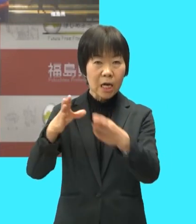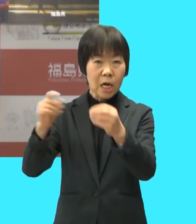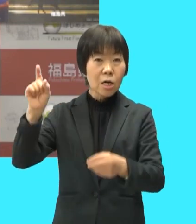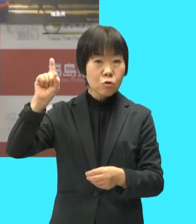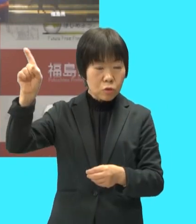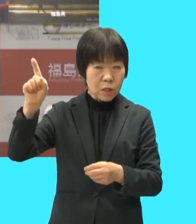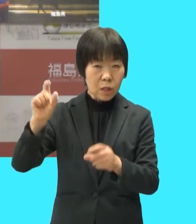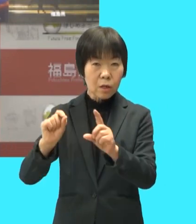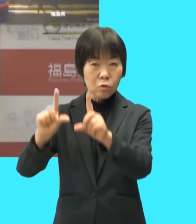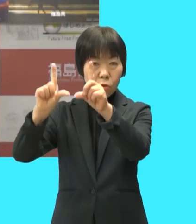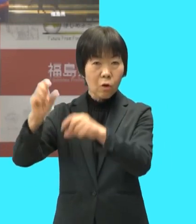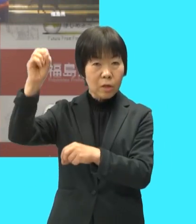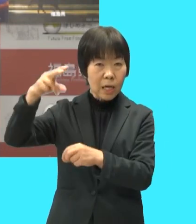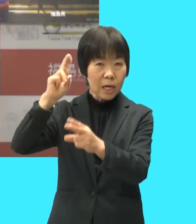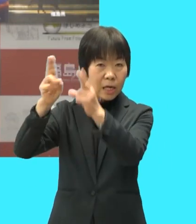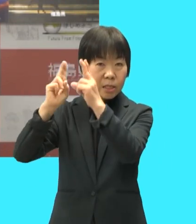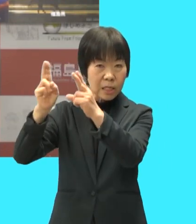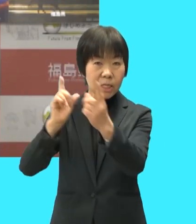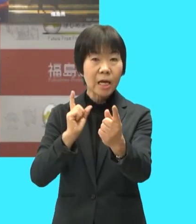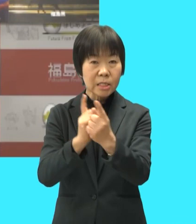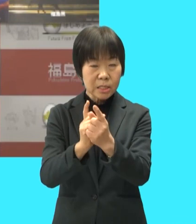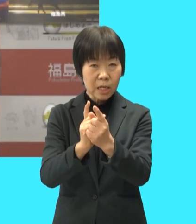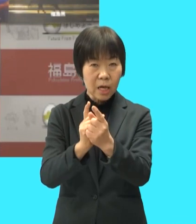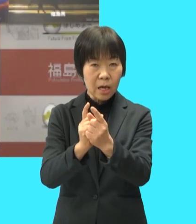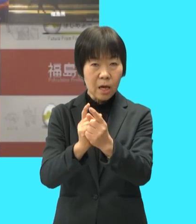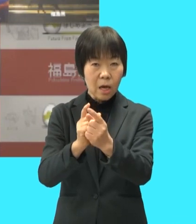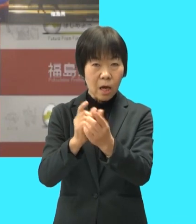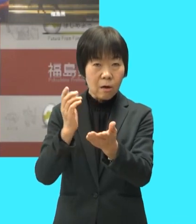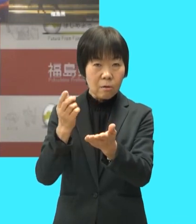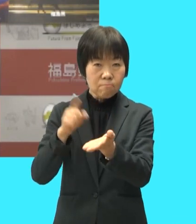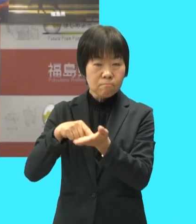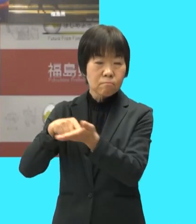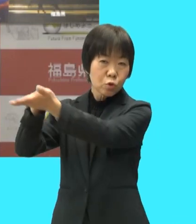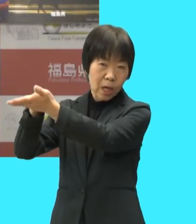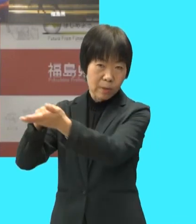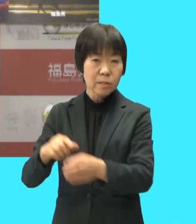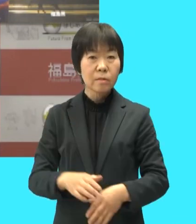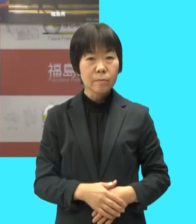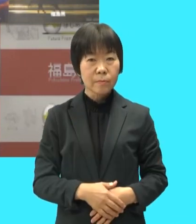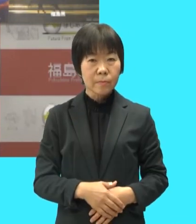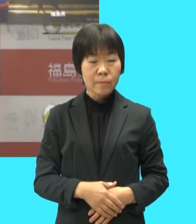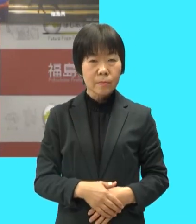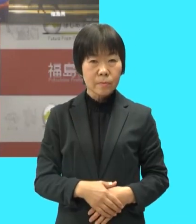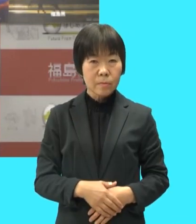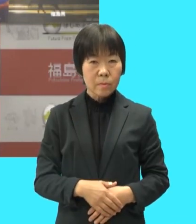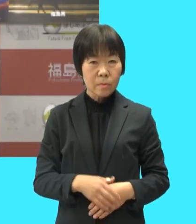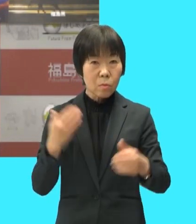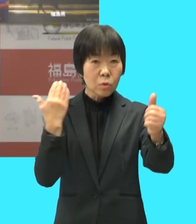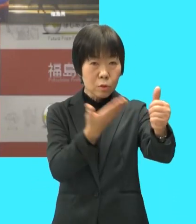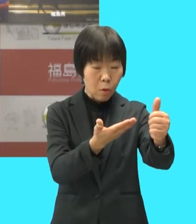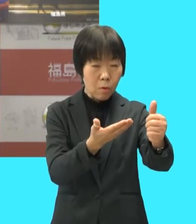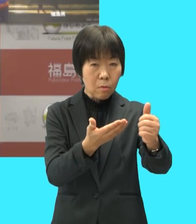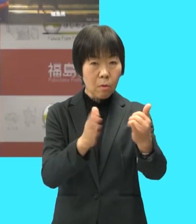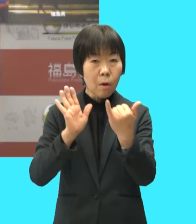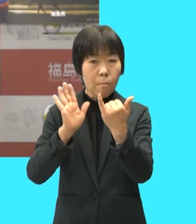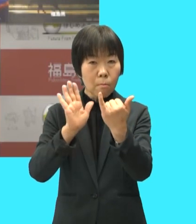そして東京電力に対して強く訴えてまいります。 ありがとうございます。もう一点、防災意